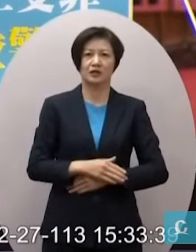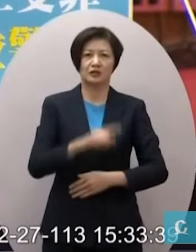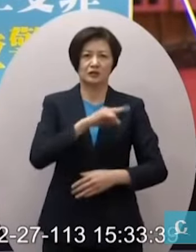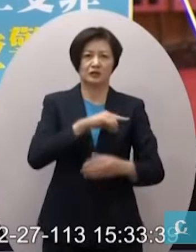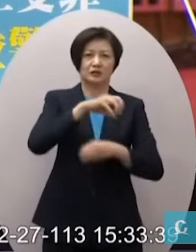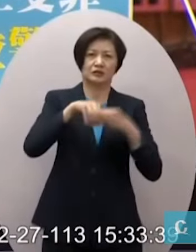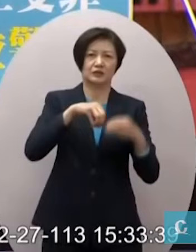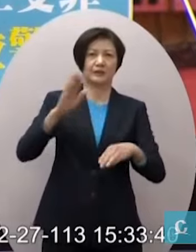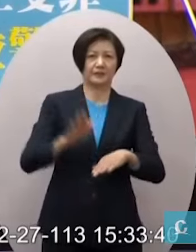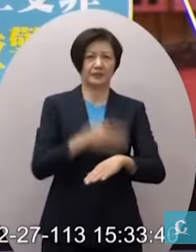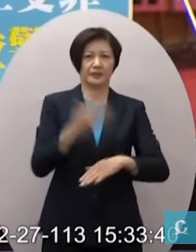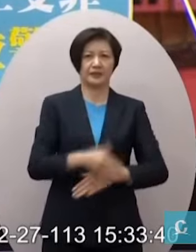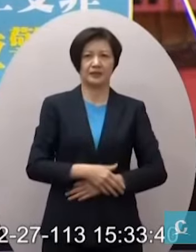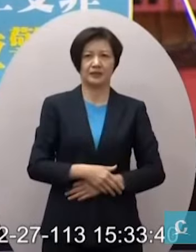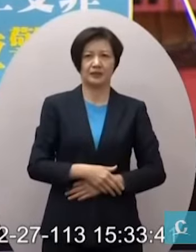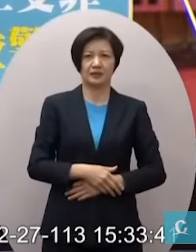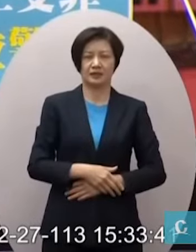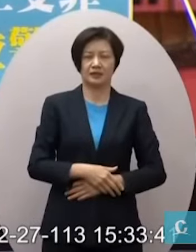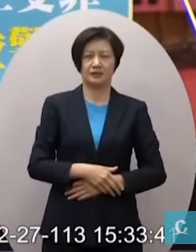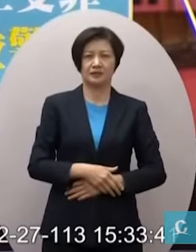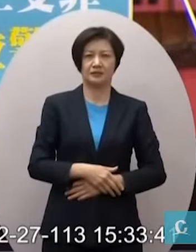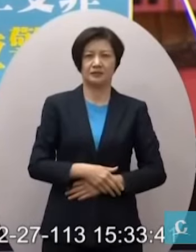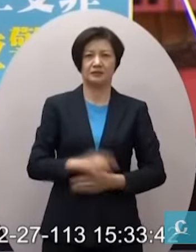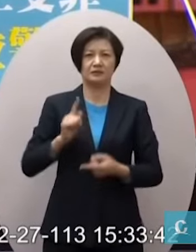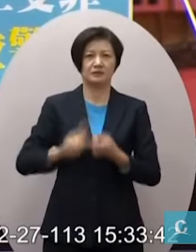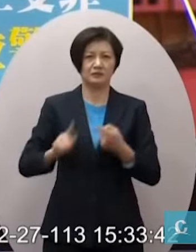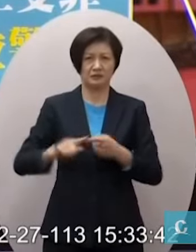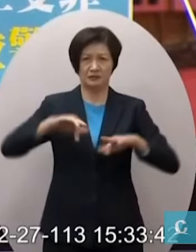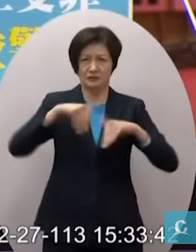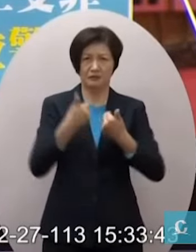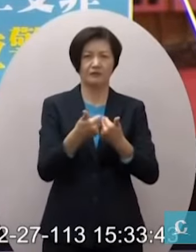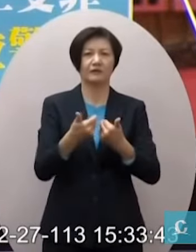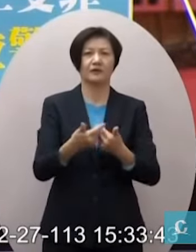善、管理不得当，那为什么把所有责